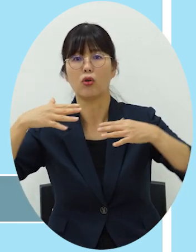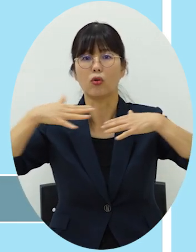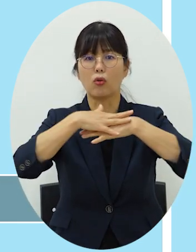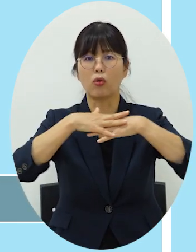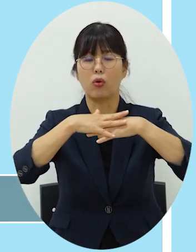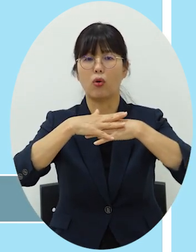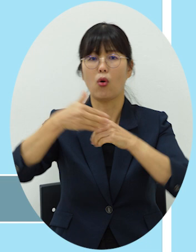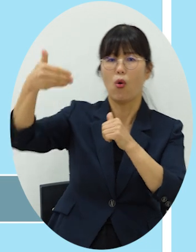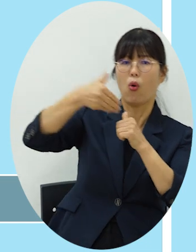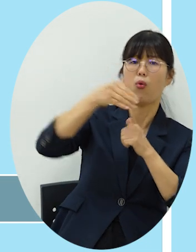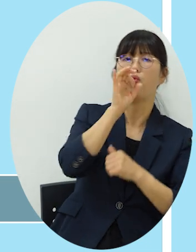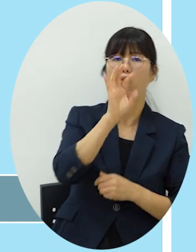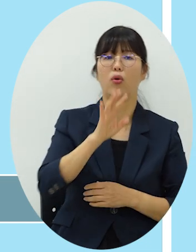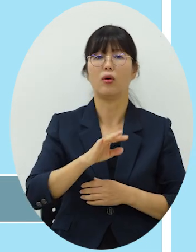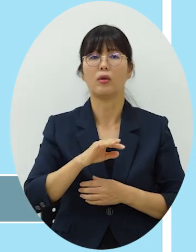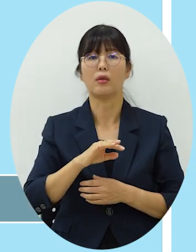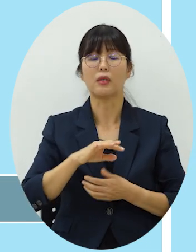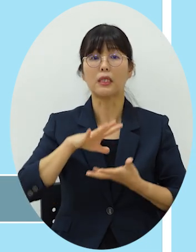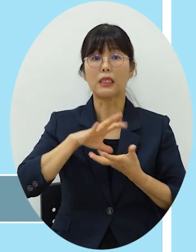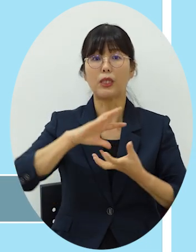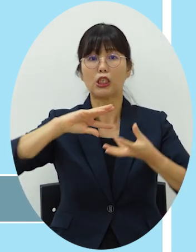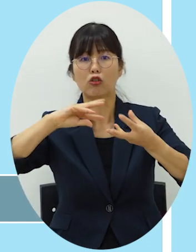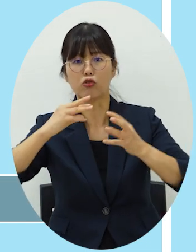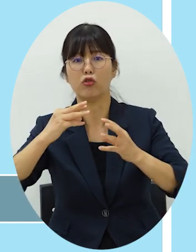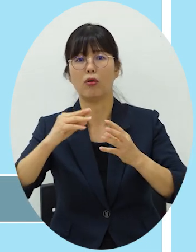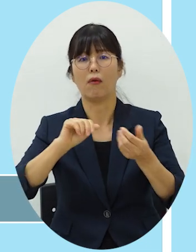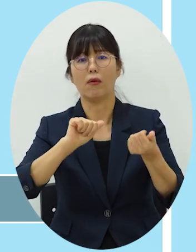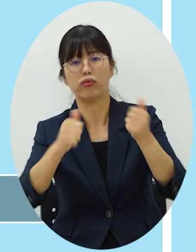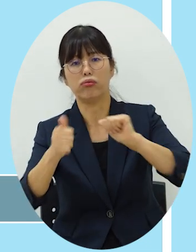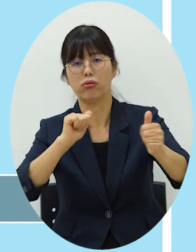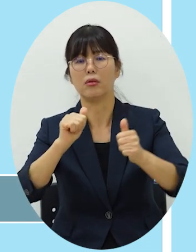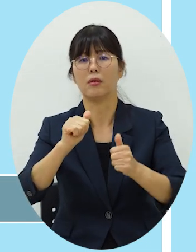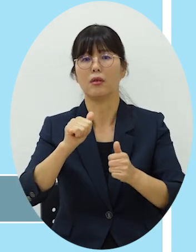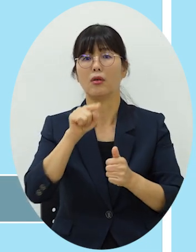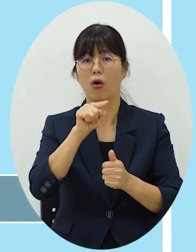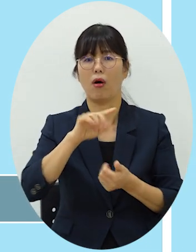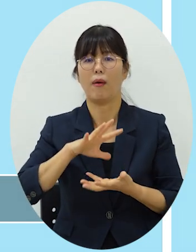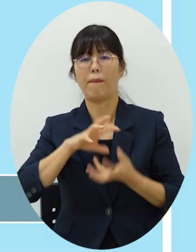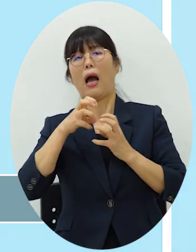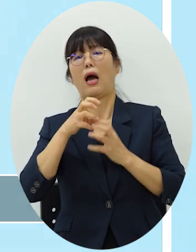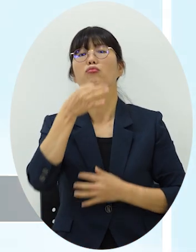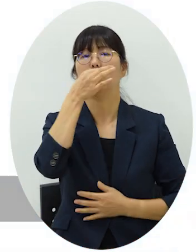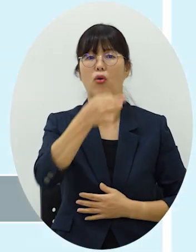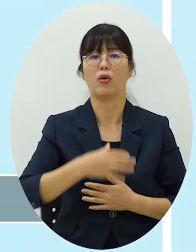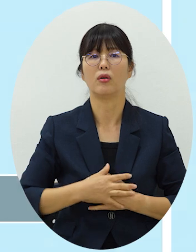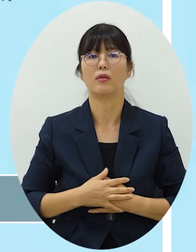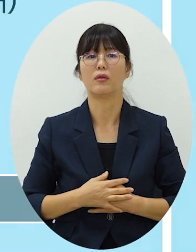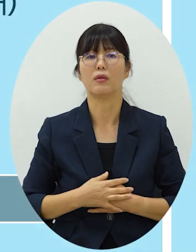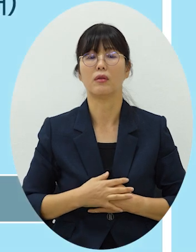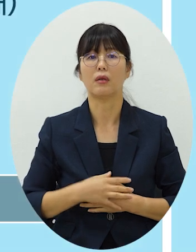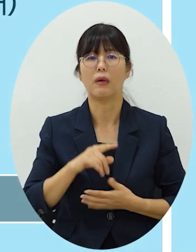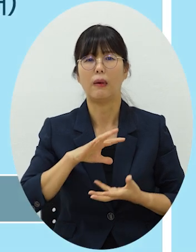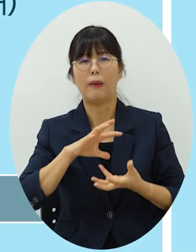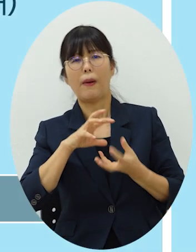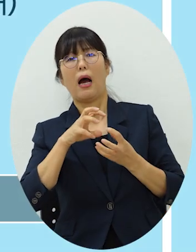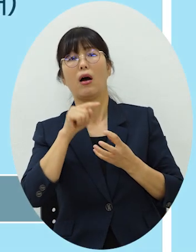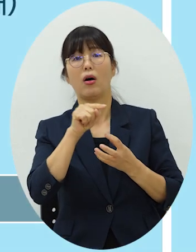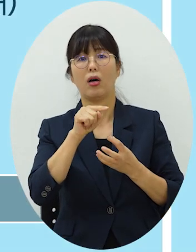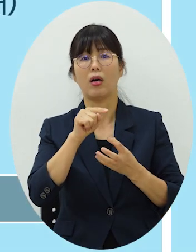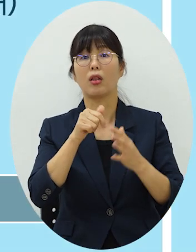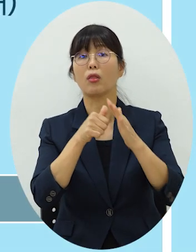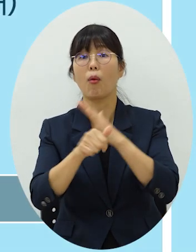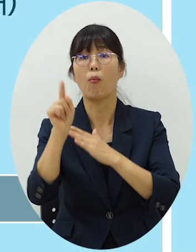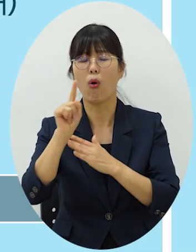혈액을 공급하지 못하여 심장 근육 일부가 죽는 질환은 심근경색증이라 합니다. 심근경색증의